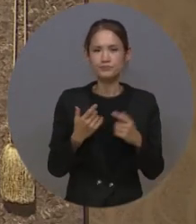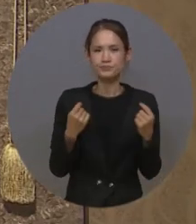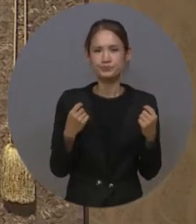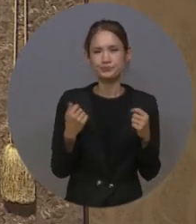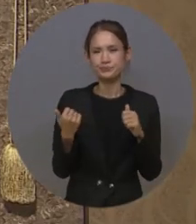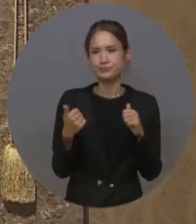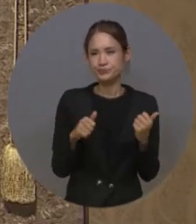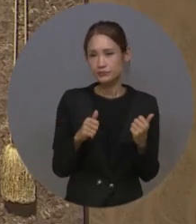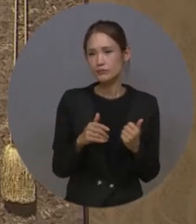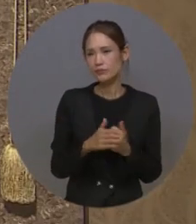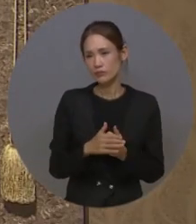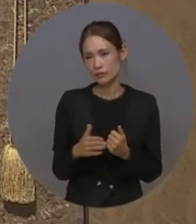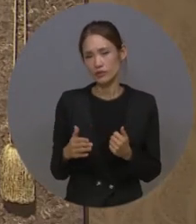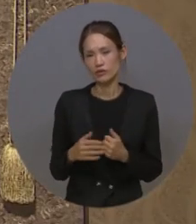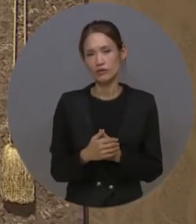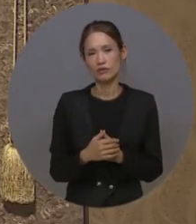그